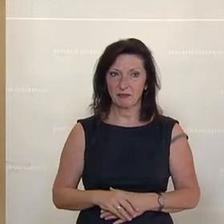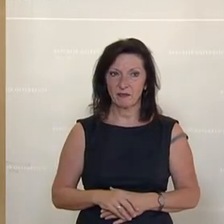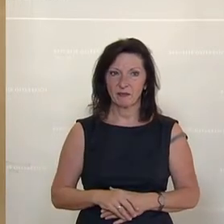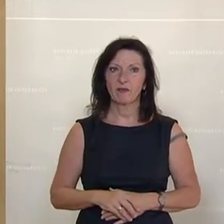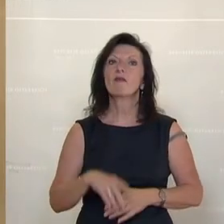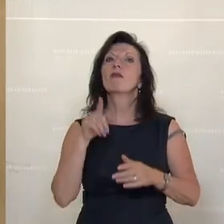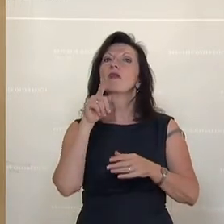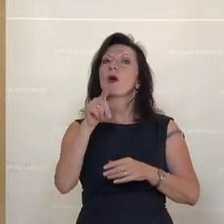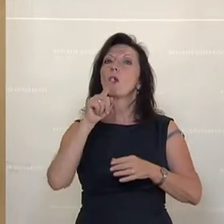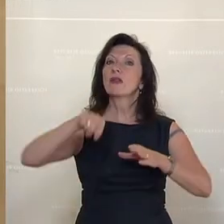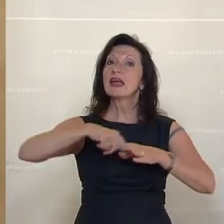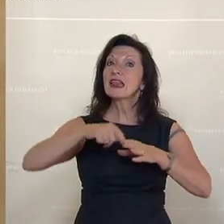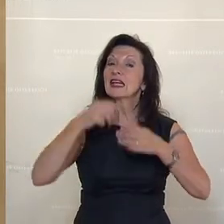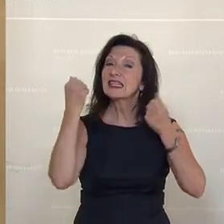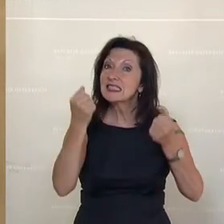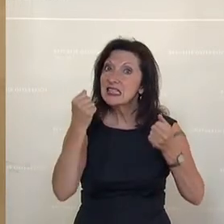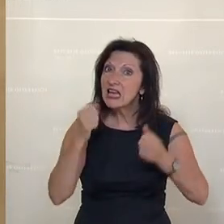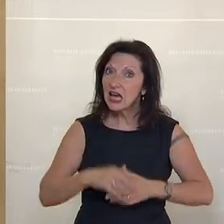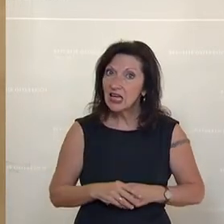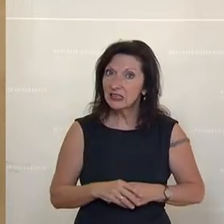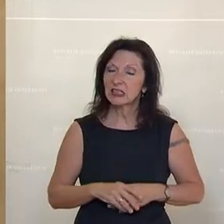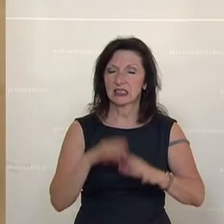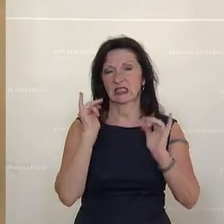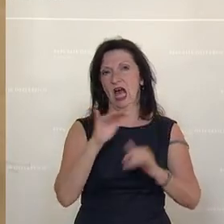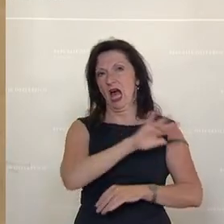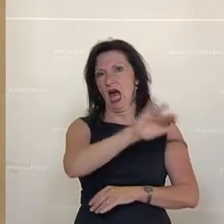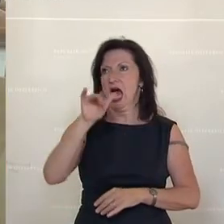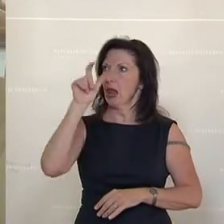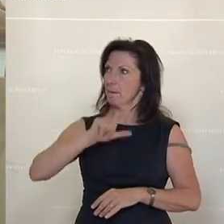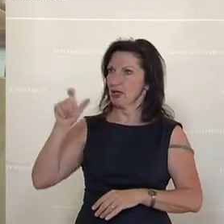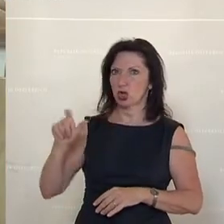Beitrag leistet für die innere Sicherheit dieses Landes. Danke, alle Beteiligten.